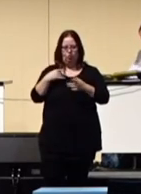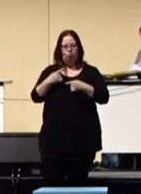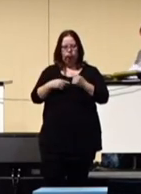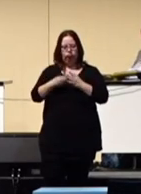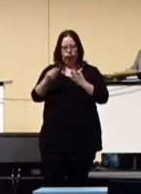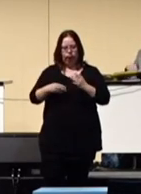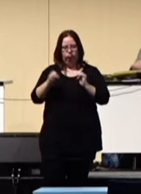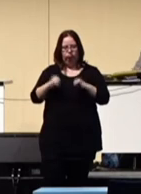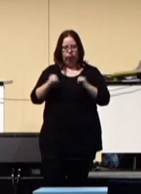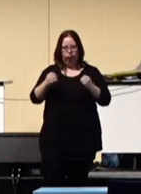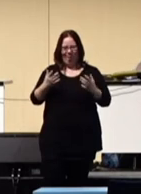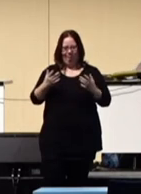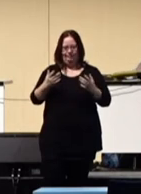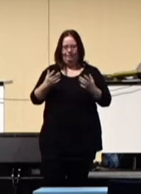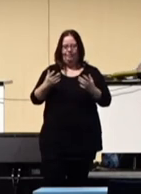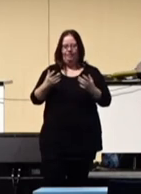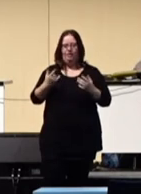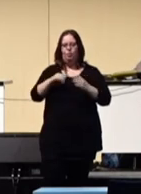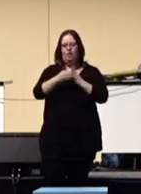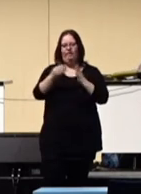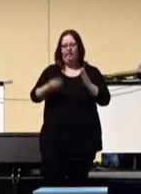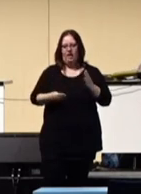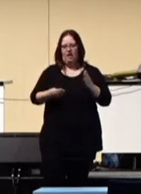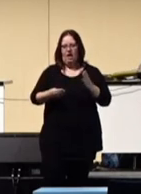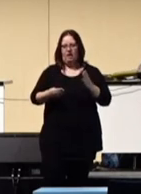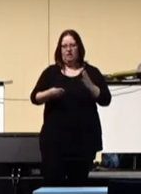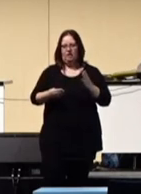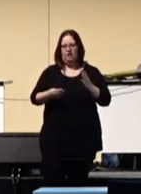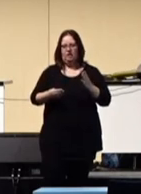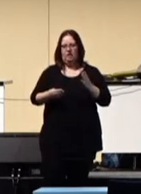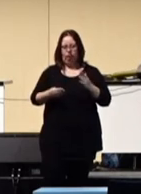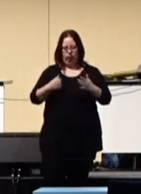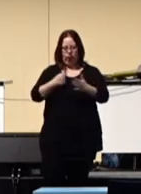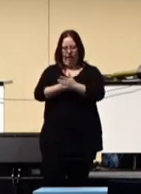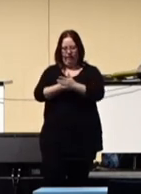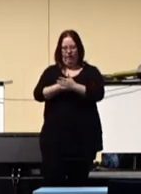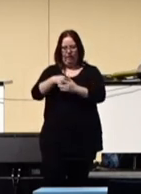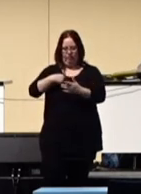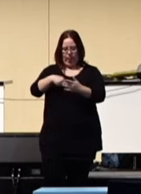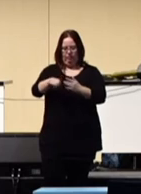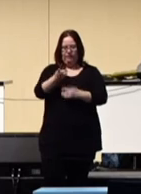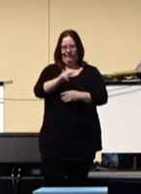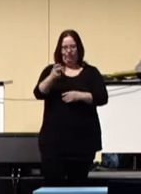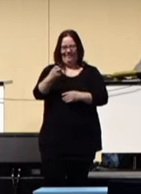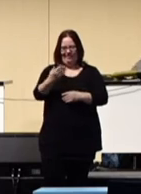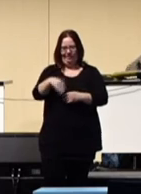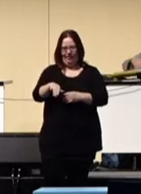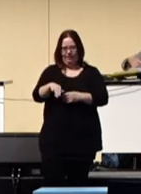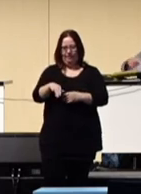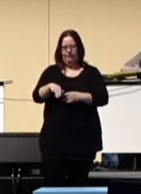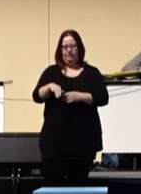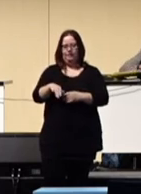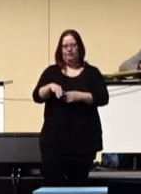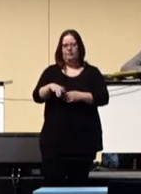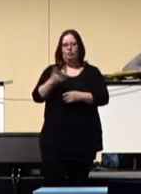ist. Der Vertrag ist in diesem Jahr geendet und